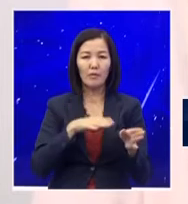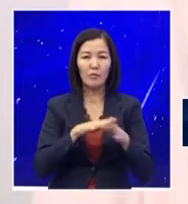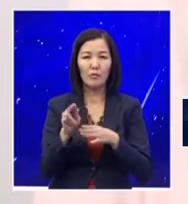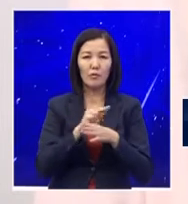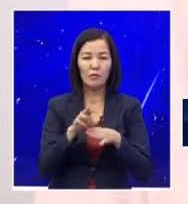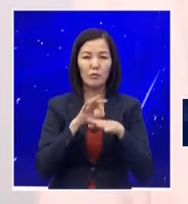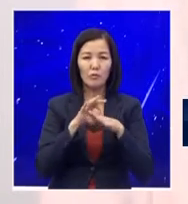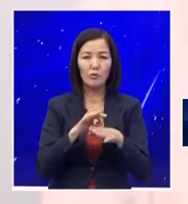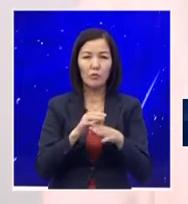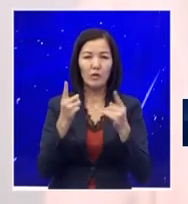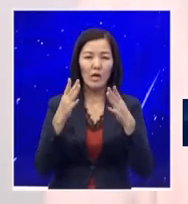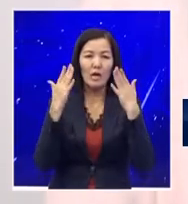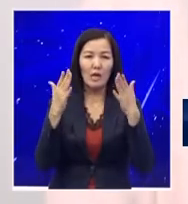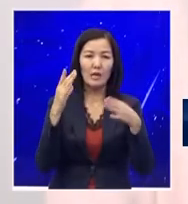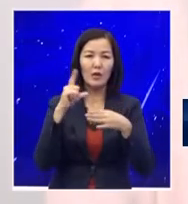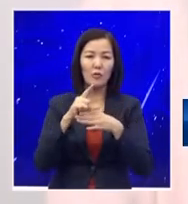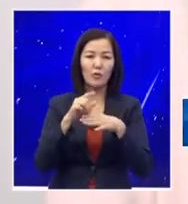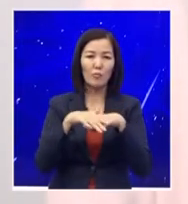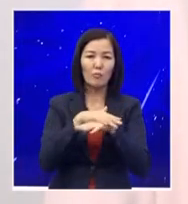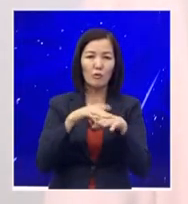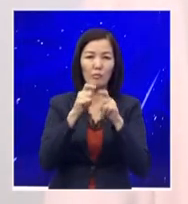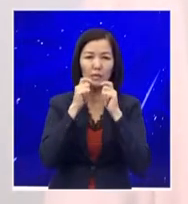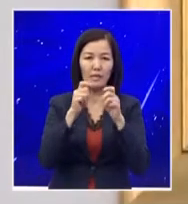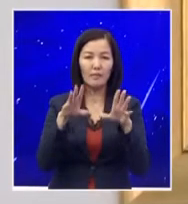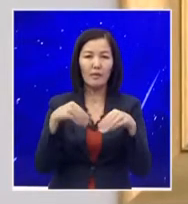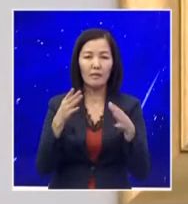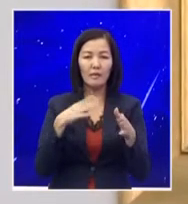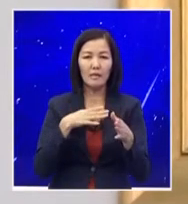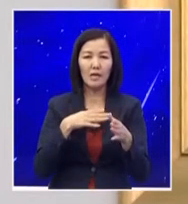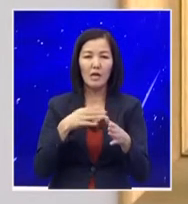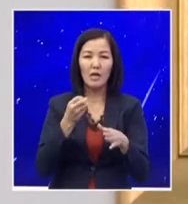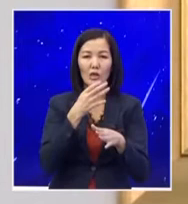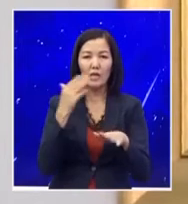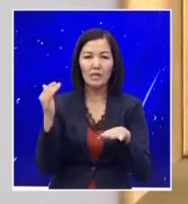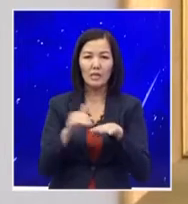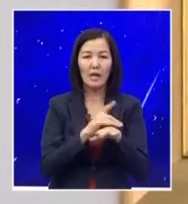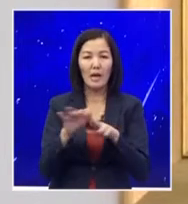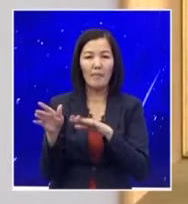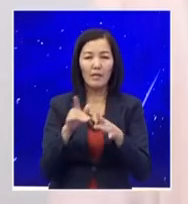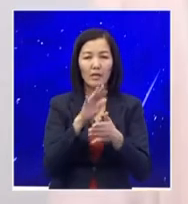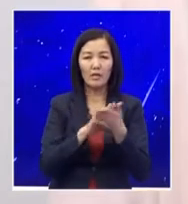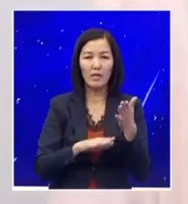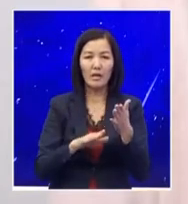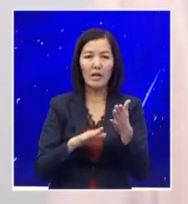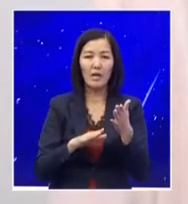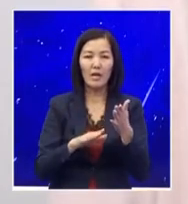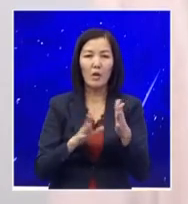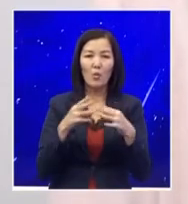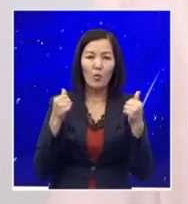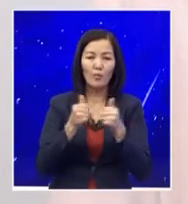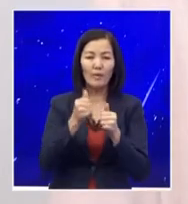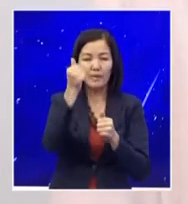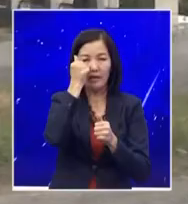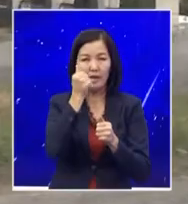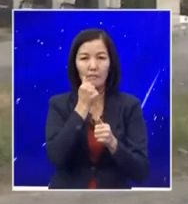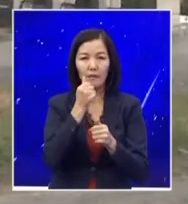жүргізіп алды үйіне, сыйға тартты мұсылман қауымына, жақсы амалдар жалғасады қабырға, жақындарын шақырамын сабырға, жатқан